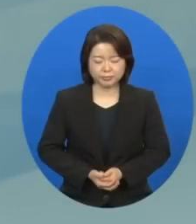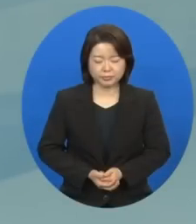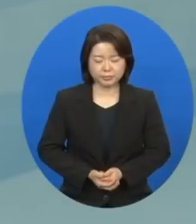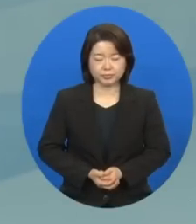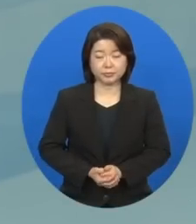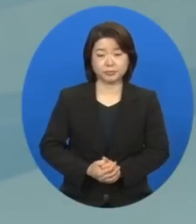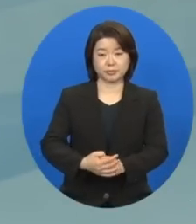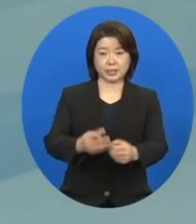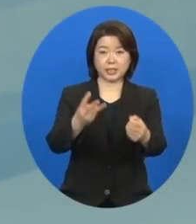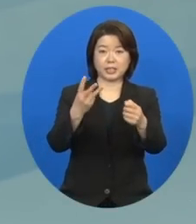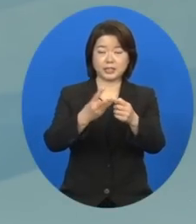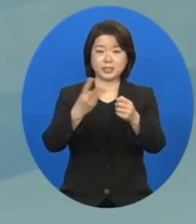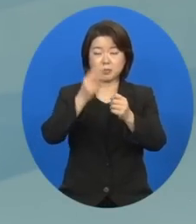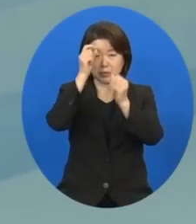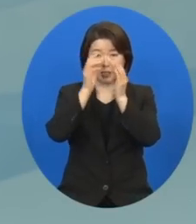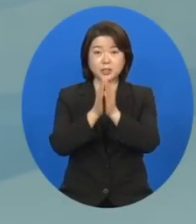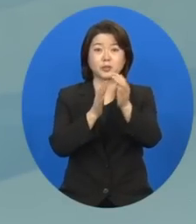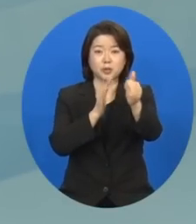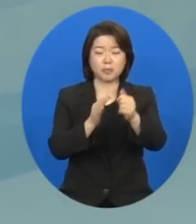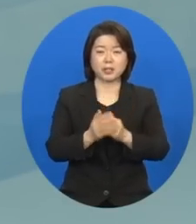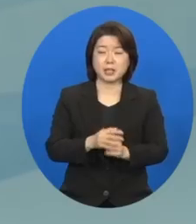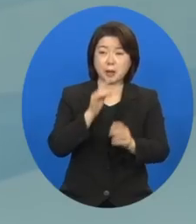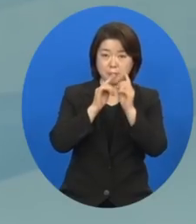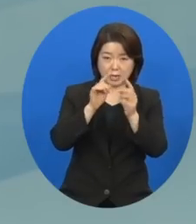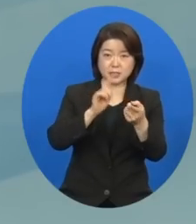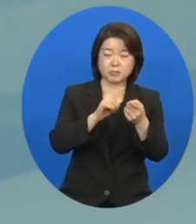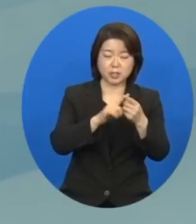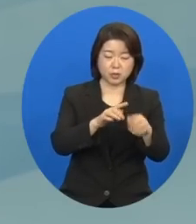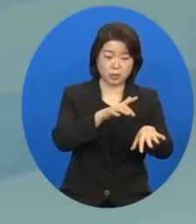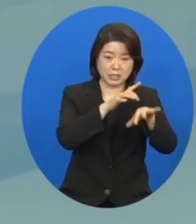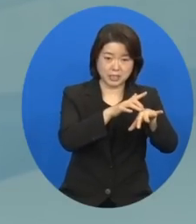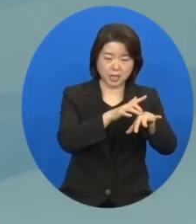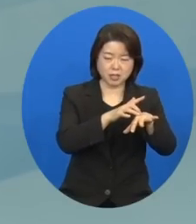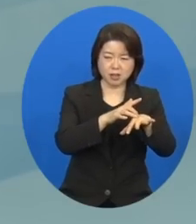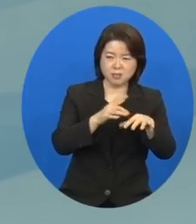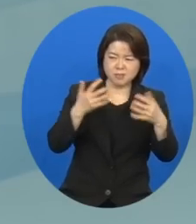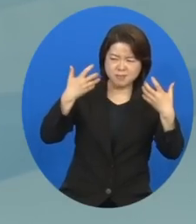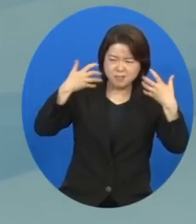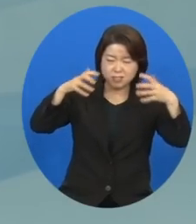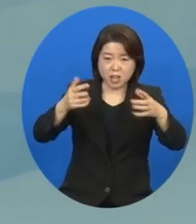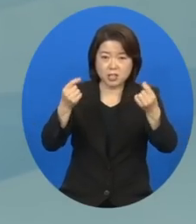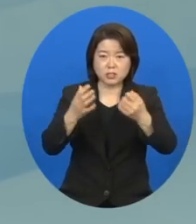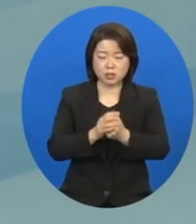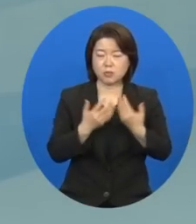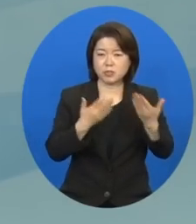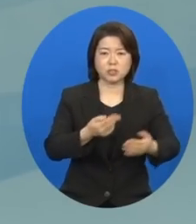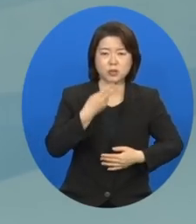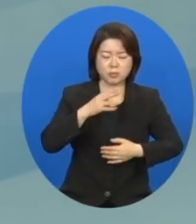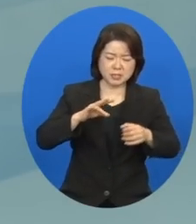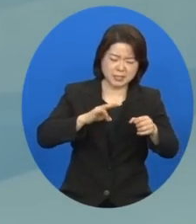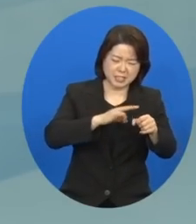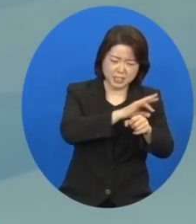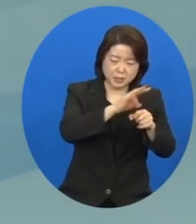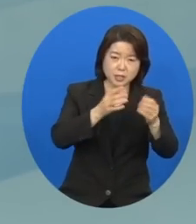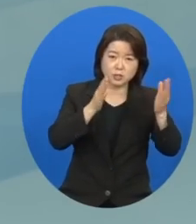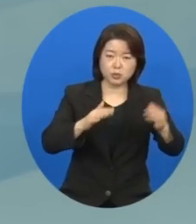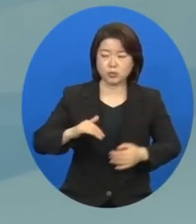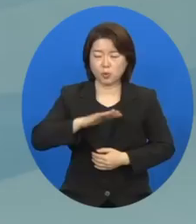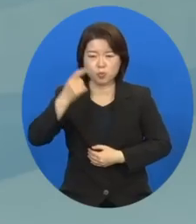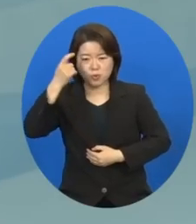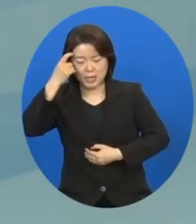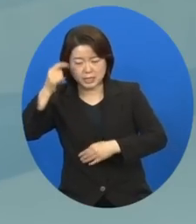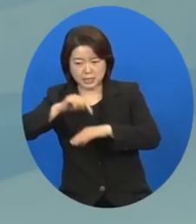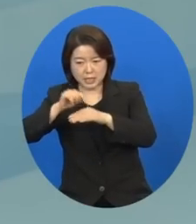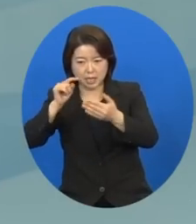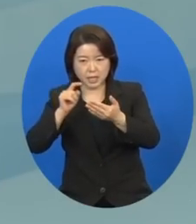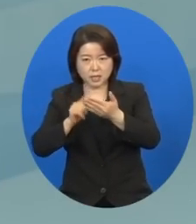우리 세 번째로 기도하겠습니다. 말씀드린 대로 사단은 우는 사자와 같이 쉬지 않고 24시간 우리의 생각과